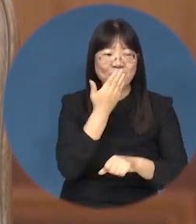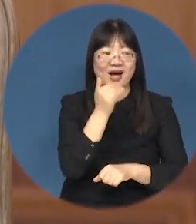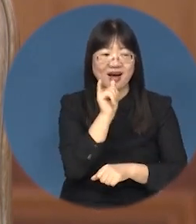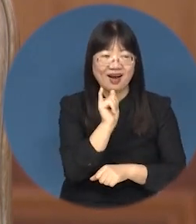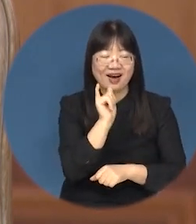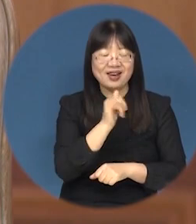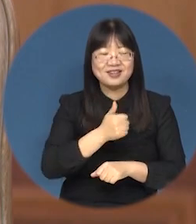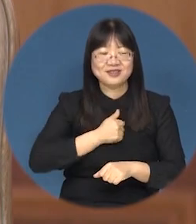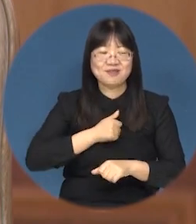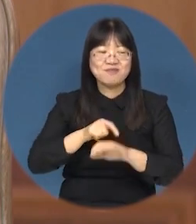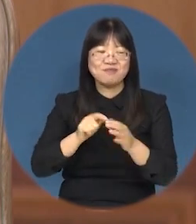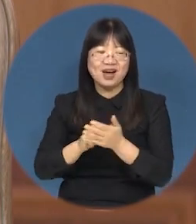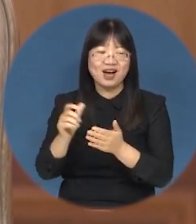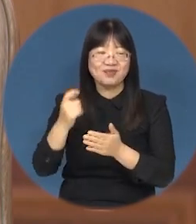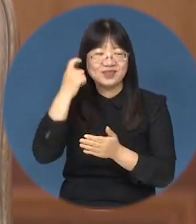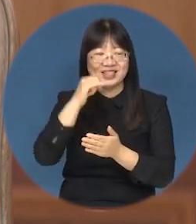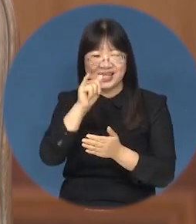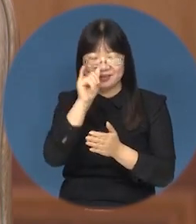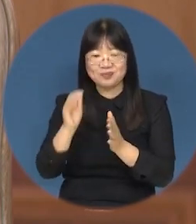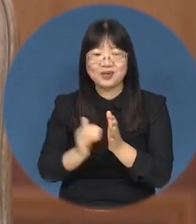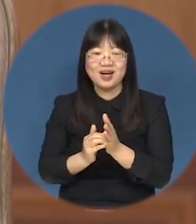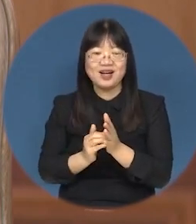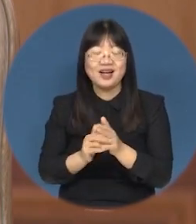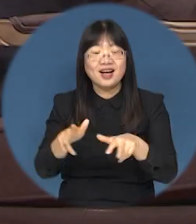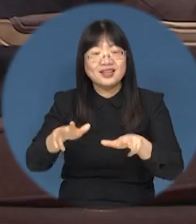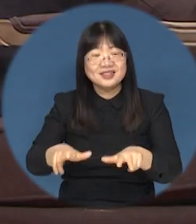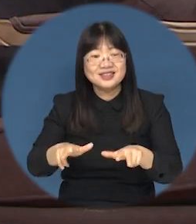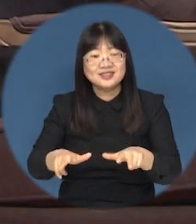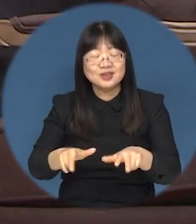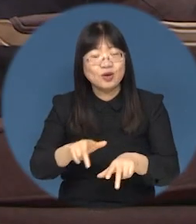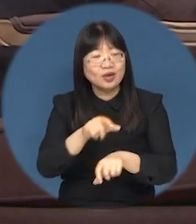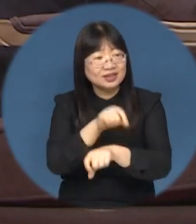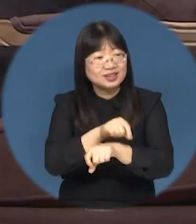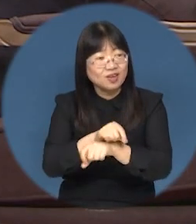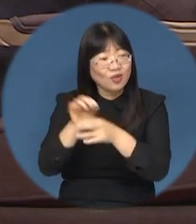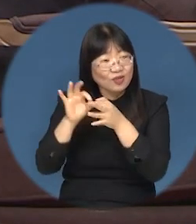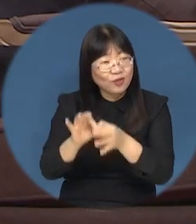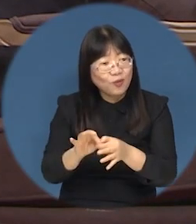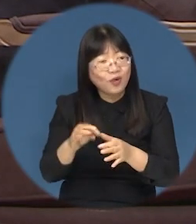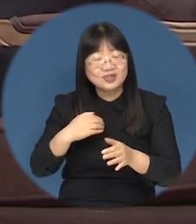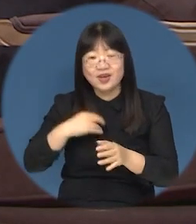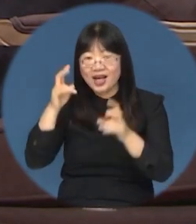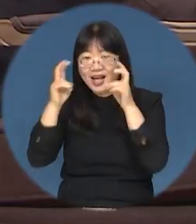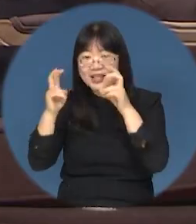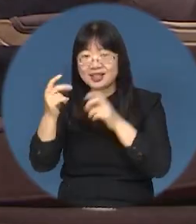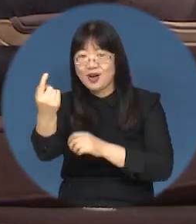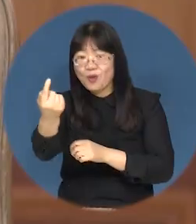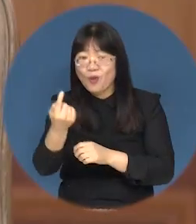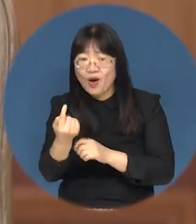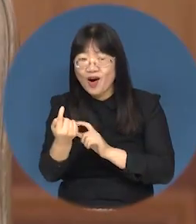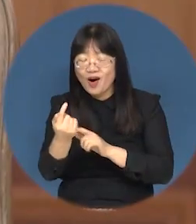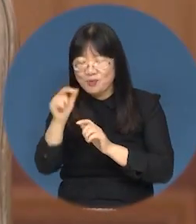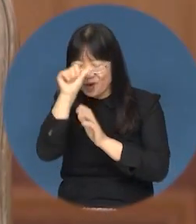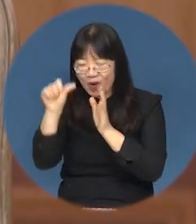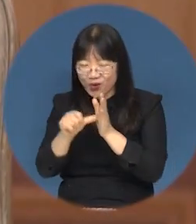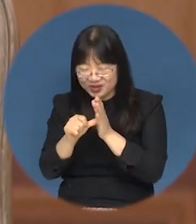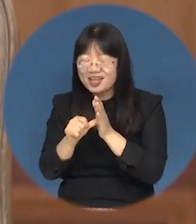이런 어떤 자부심도 좀 느꼈을 거예요. 사명감도 느꼈을 거예요. 그분은 지금도 직원이십니까? 아, 당연합니다. 저희 회사는 한번 들어오면 나가진 않습니다.